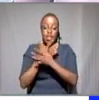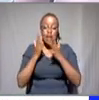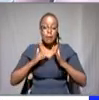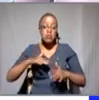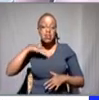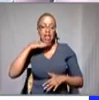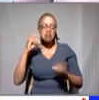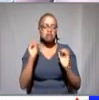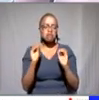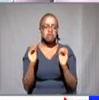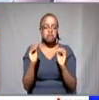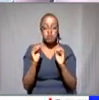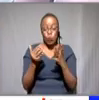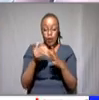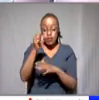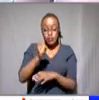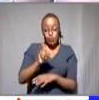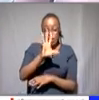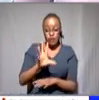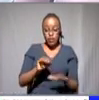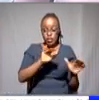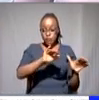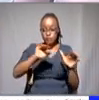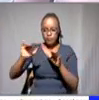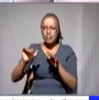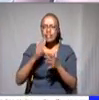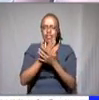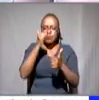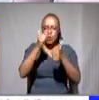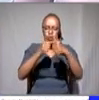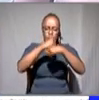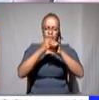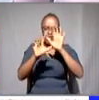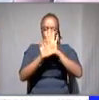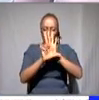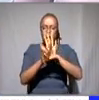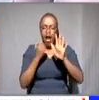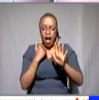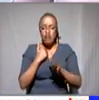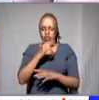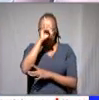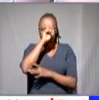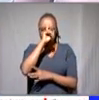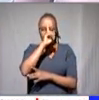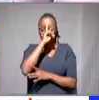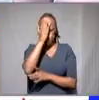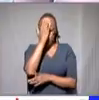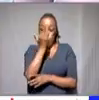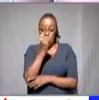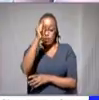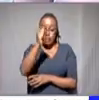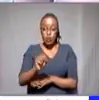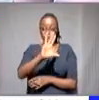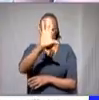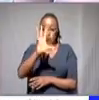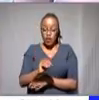kuite. Dini wa fruriyo wa South Africa. Kira kira atuma wadho yukuro kihage kuwa na jirane niyo ni gukuro. South Africa ni